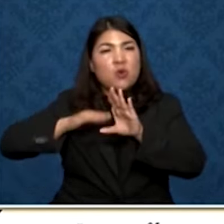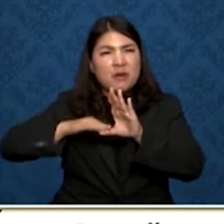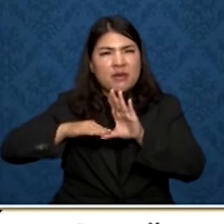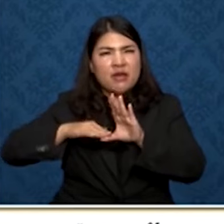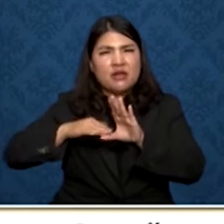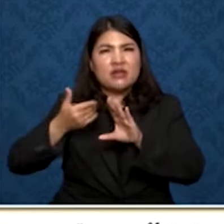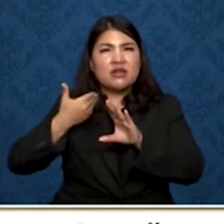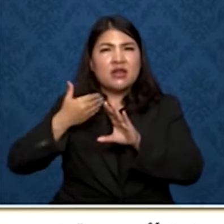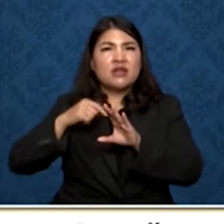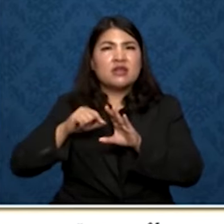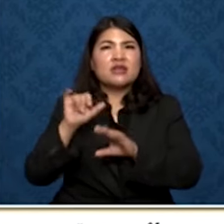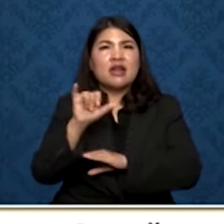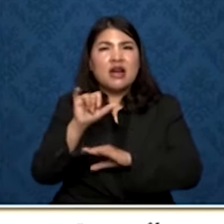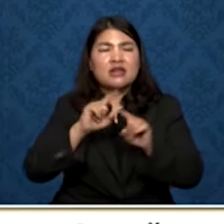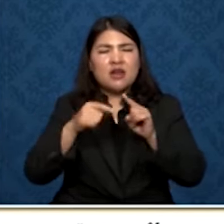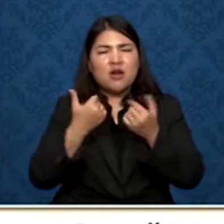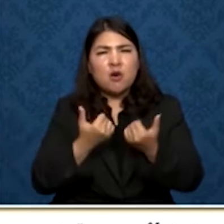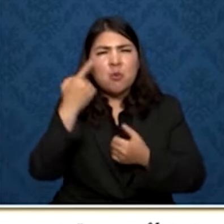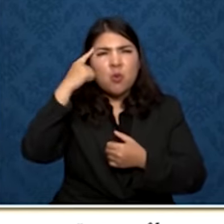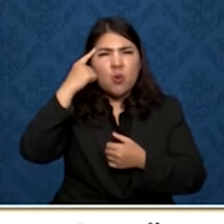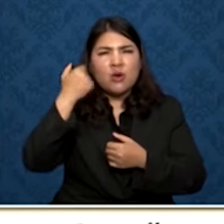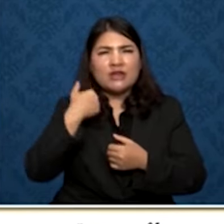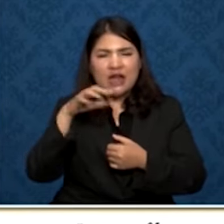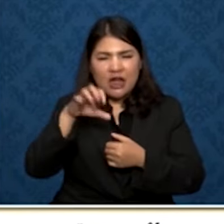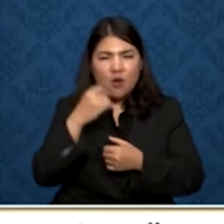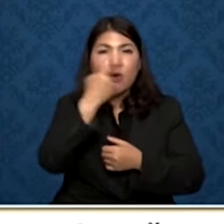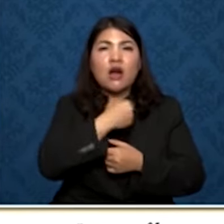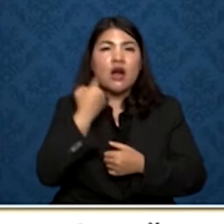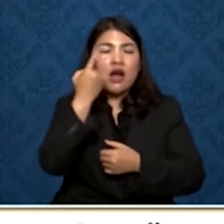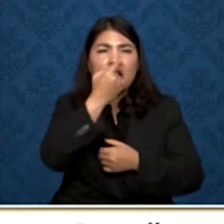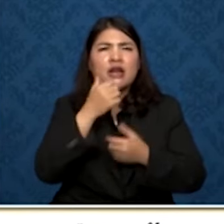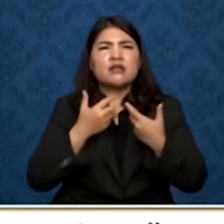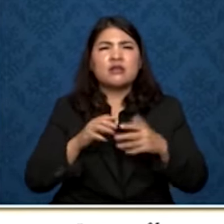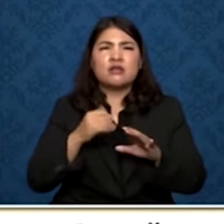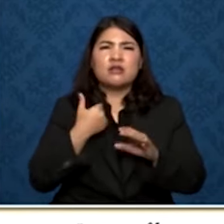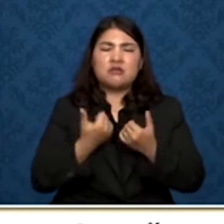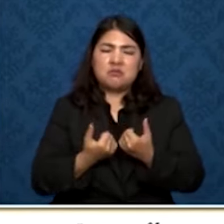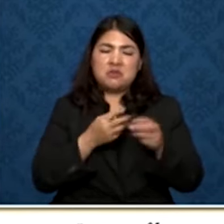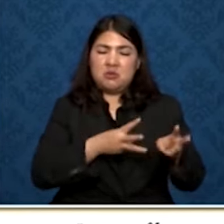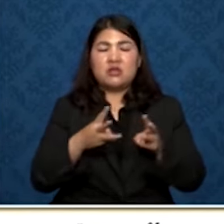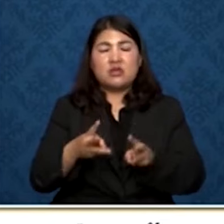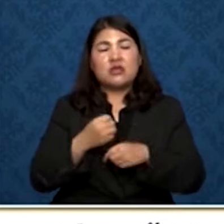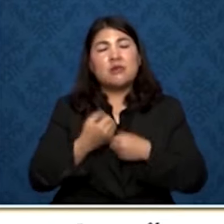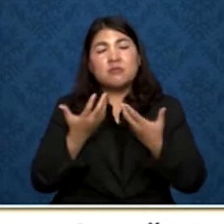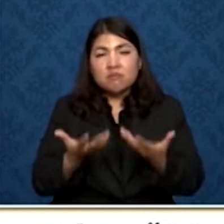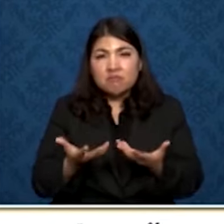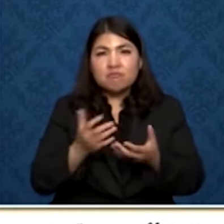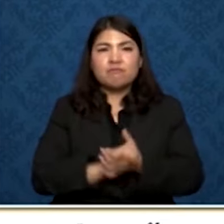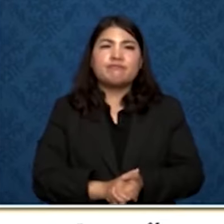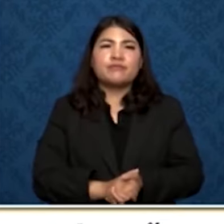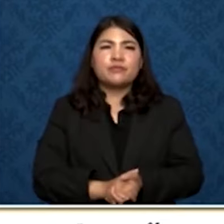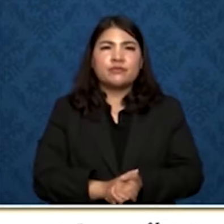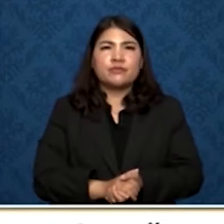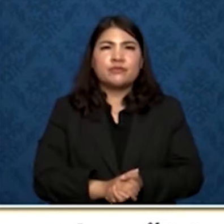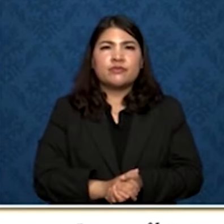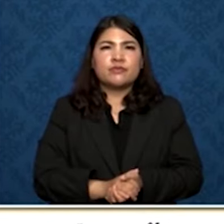าใครมาเข้าสูผมเพระยังไม่มี การที่จะบอกว่าทำเช่นไ่ต่อมา แล้วนะ